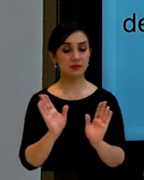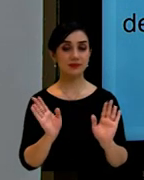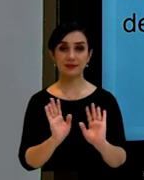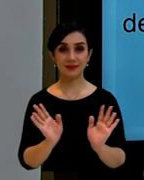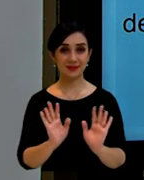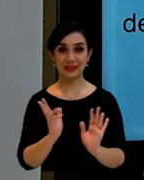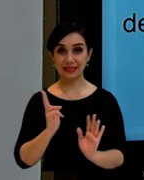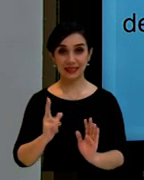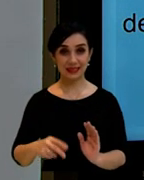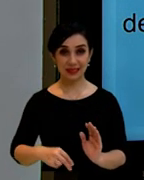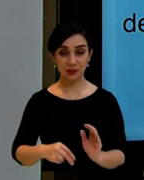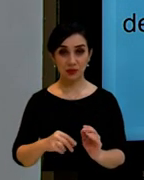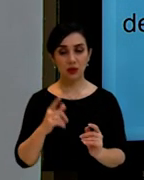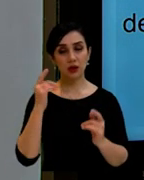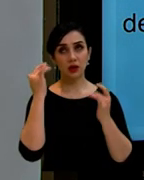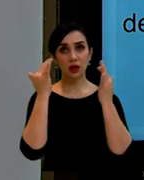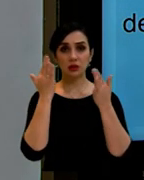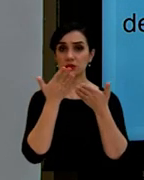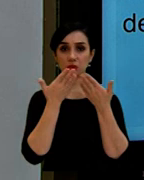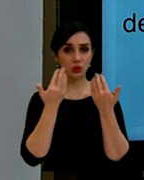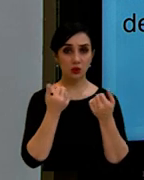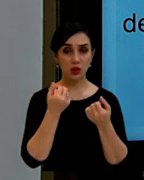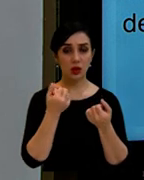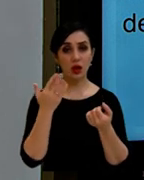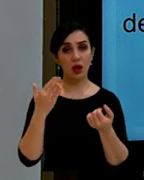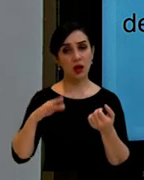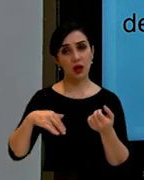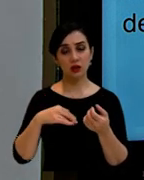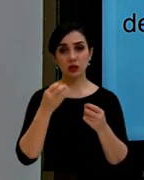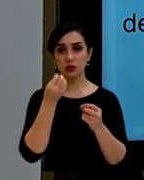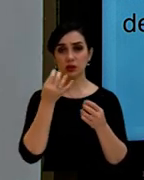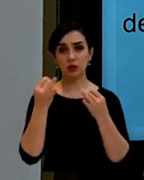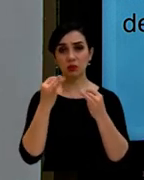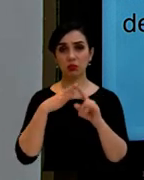Yo'q, qizim, xayol surayotganim yo'q. Hali gapimiz chala qoldi.